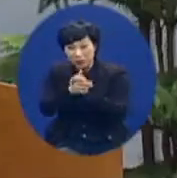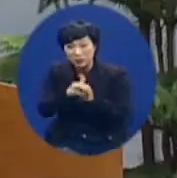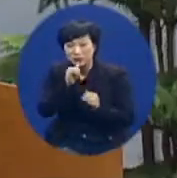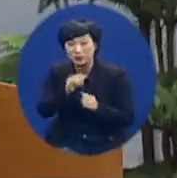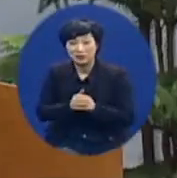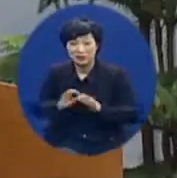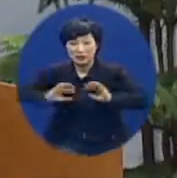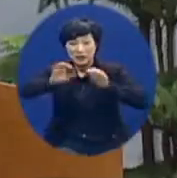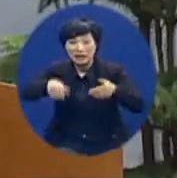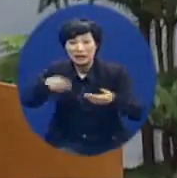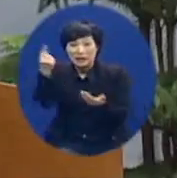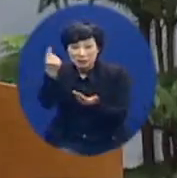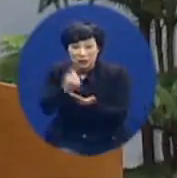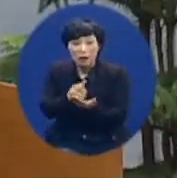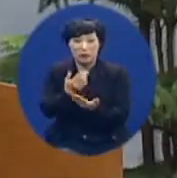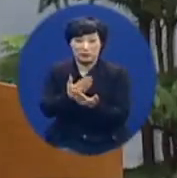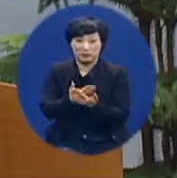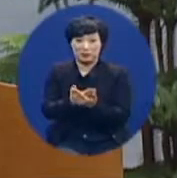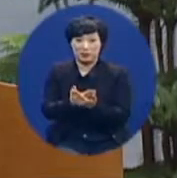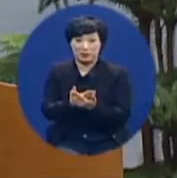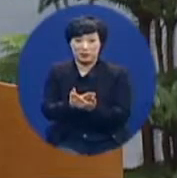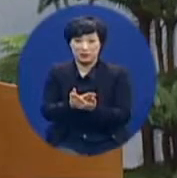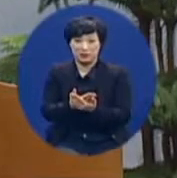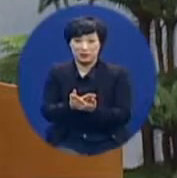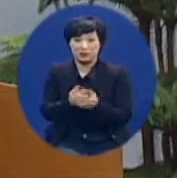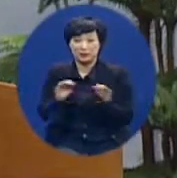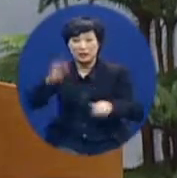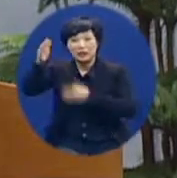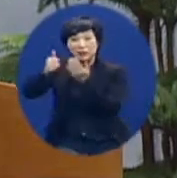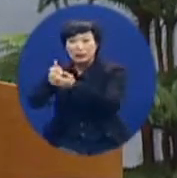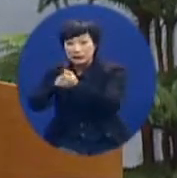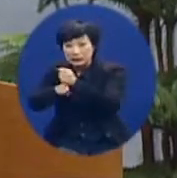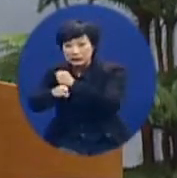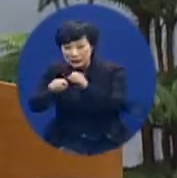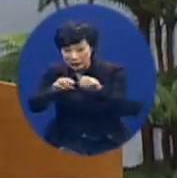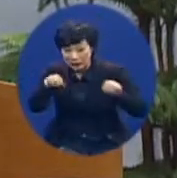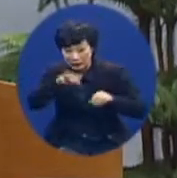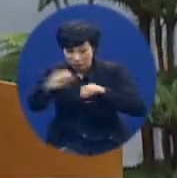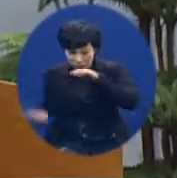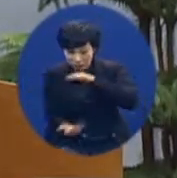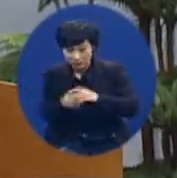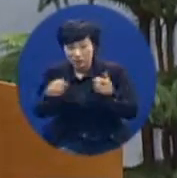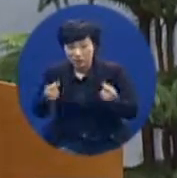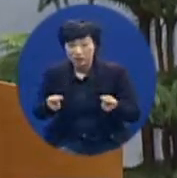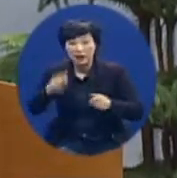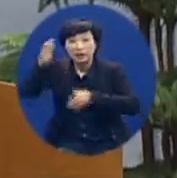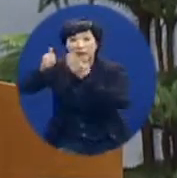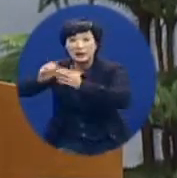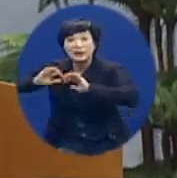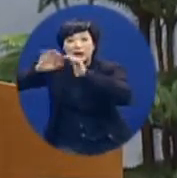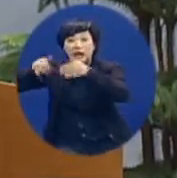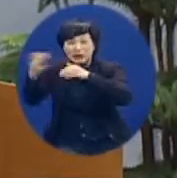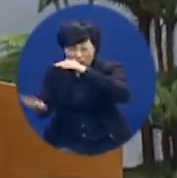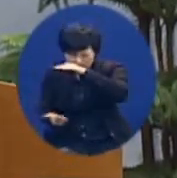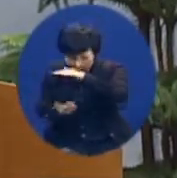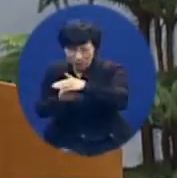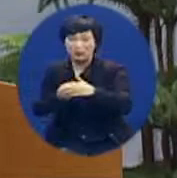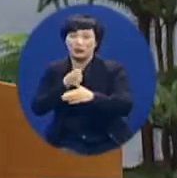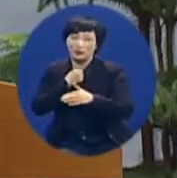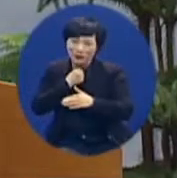나라 임하옵시며 아멘 하나님의 뜻이에 이루어진 것처럼 그 나라에 이루어지기를